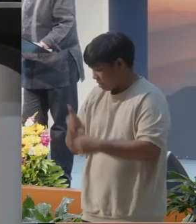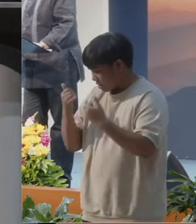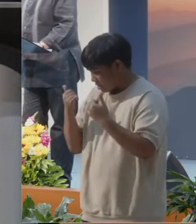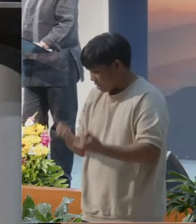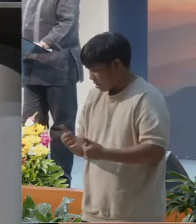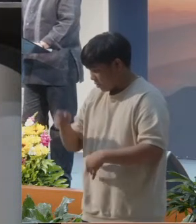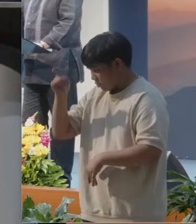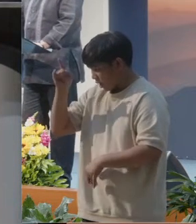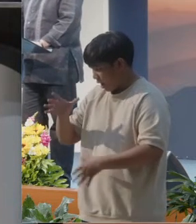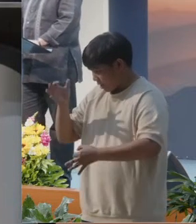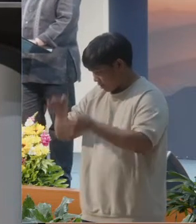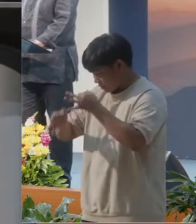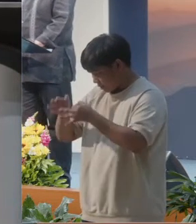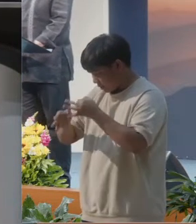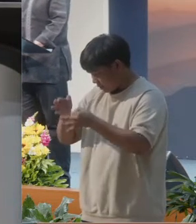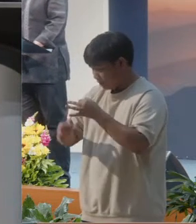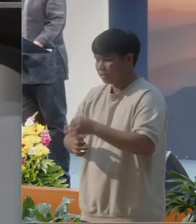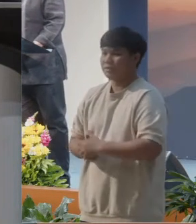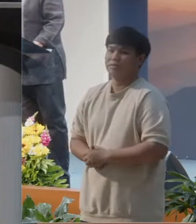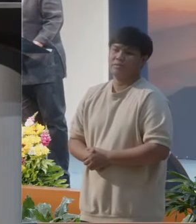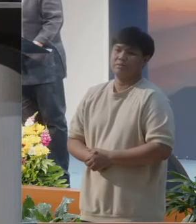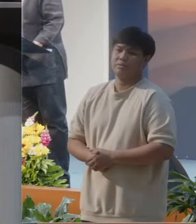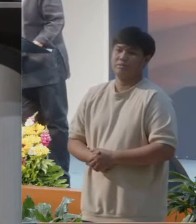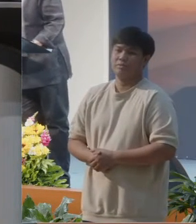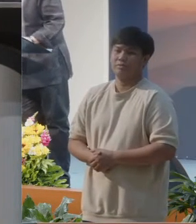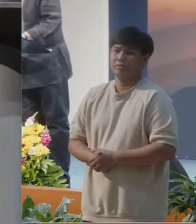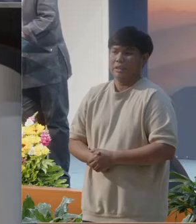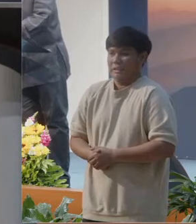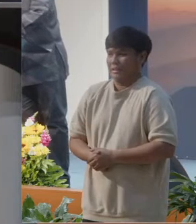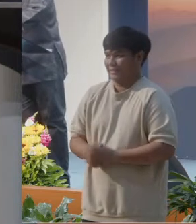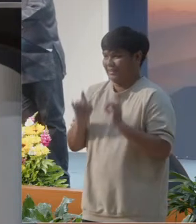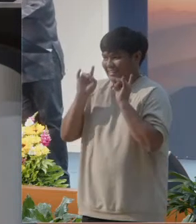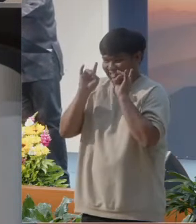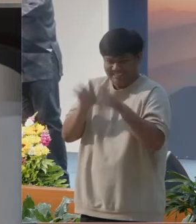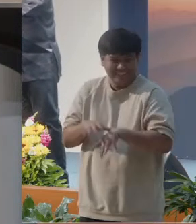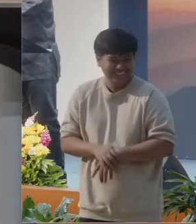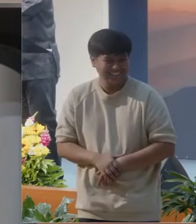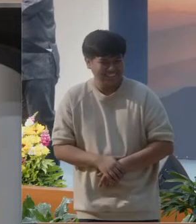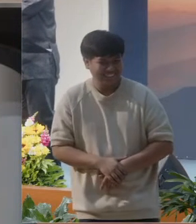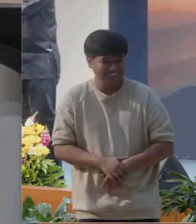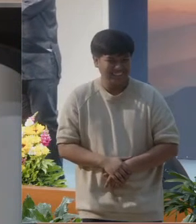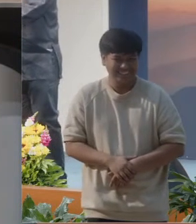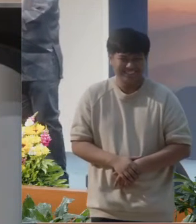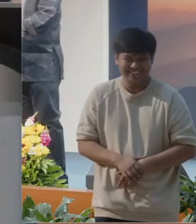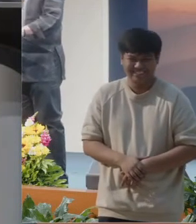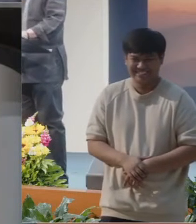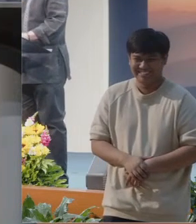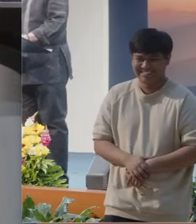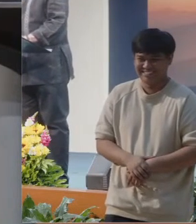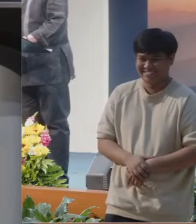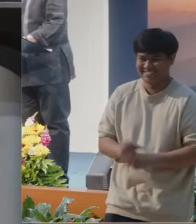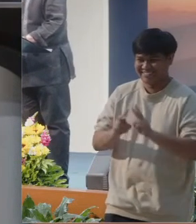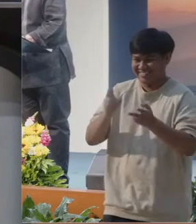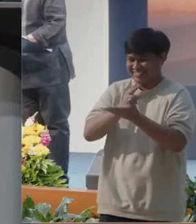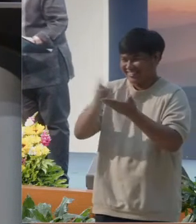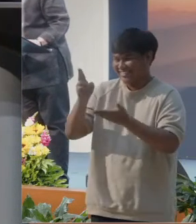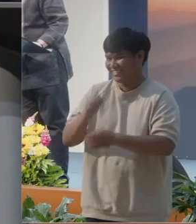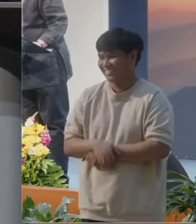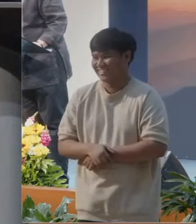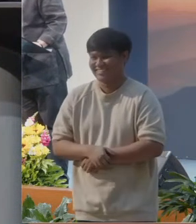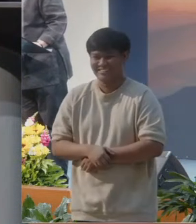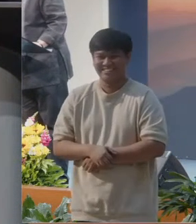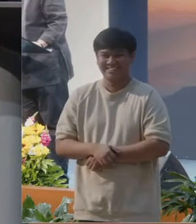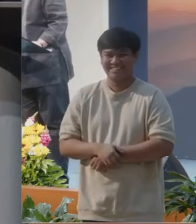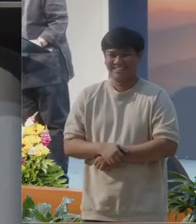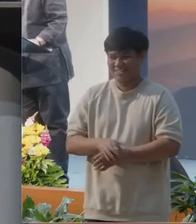Ngayon, ang Panginoon ang gugulo sa iyo sa araw na ito. Nagkaroon po